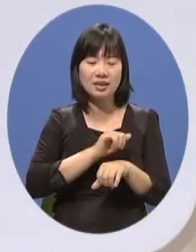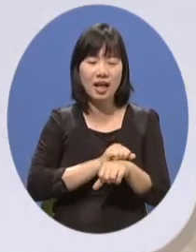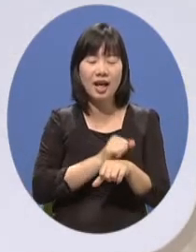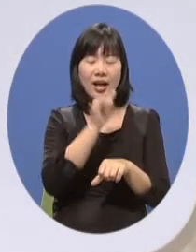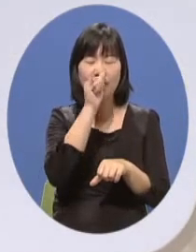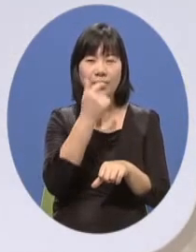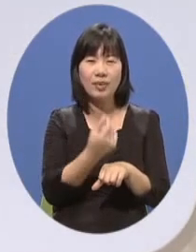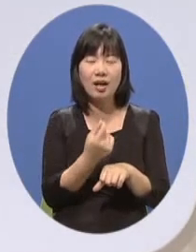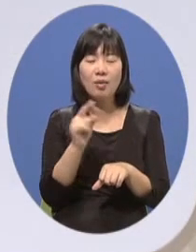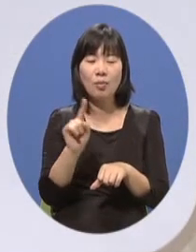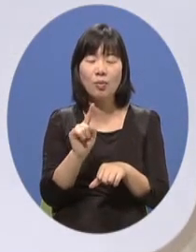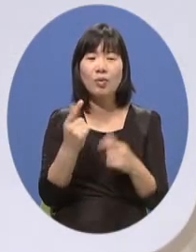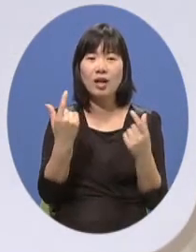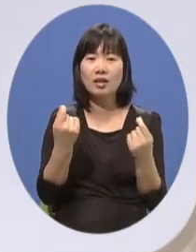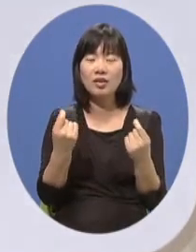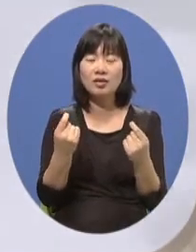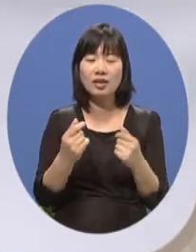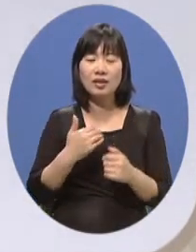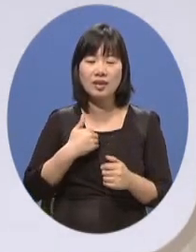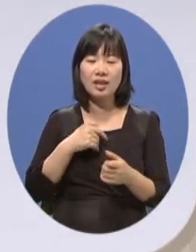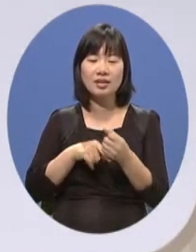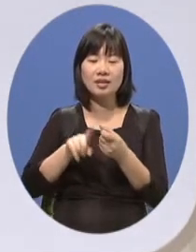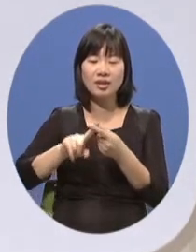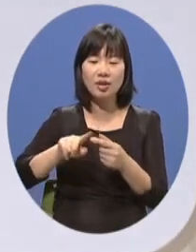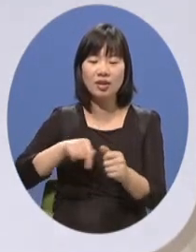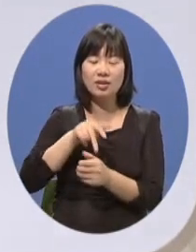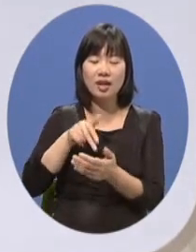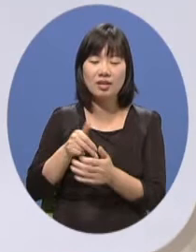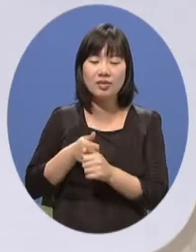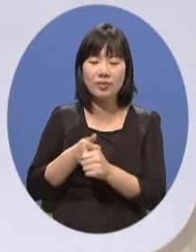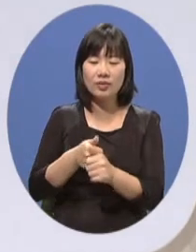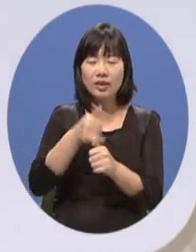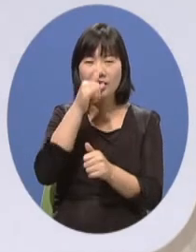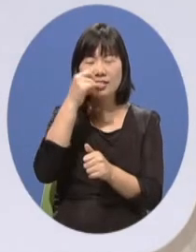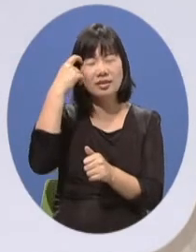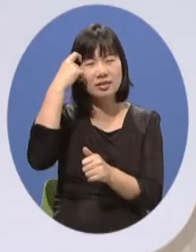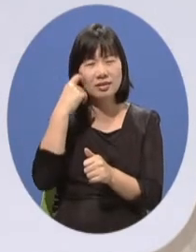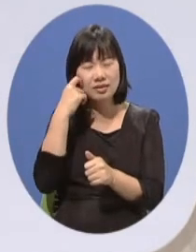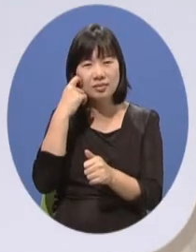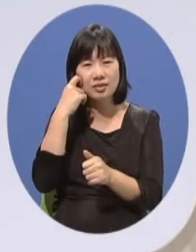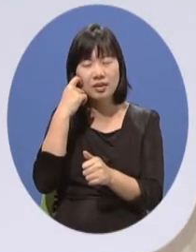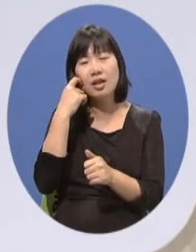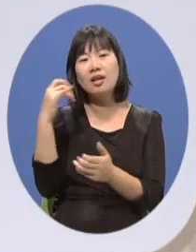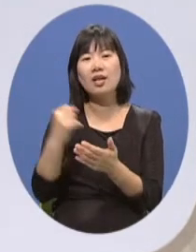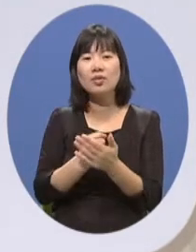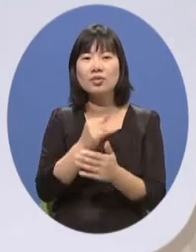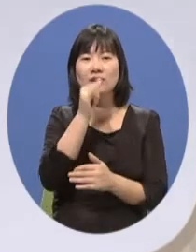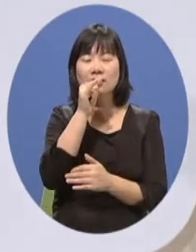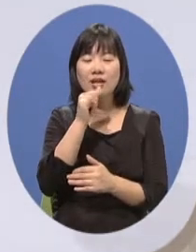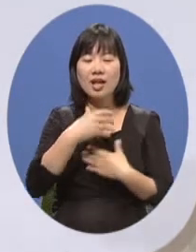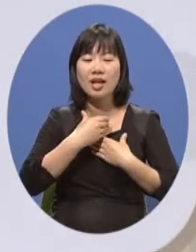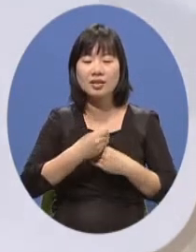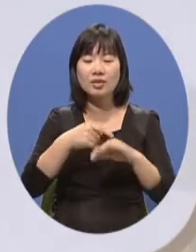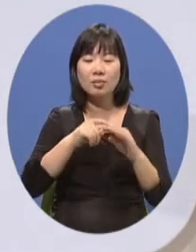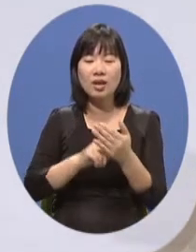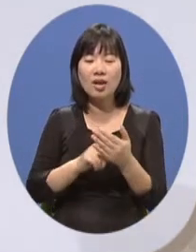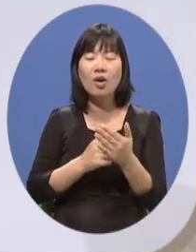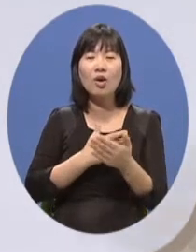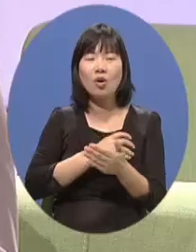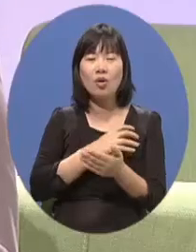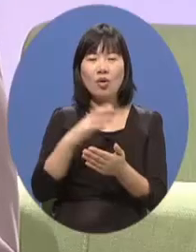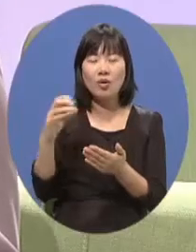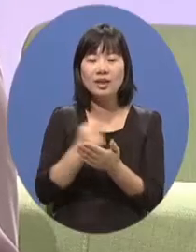같은데요. 뭔가 이렇게 내 뜻대로 상황이 움직여주는 그런 느낌을 통제감 같은 거를 갖게 되면 굉장히 안정감도